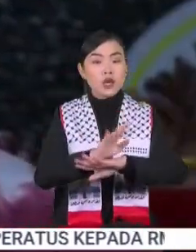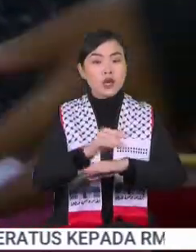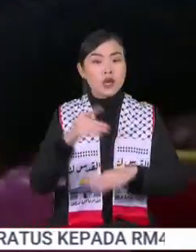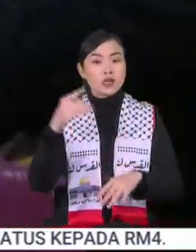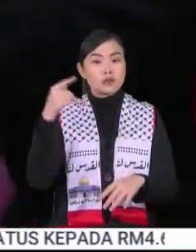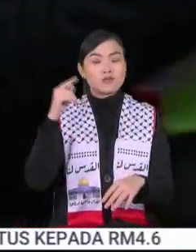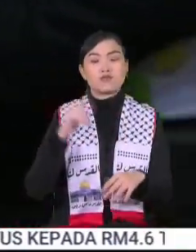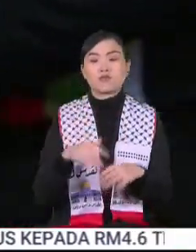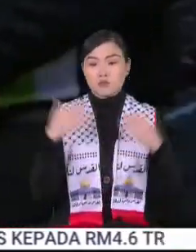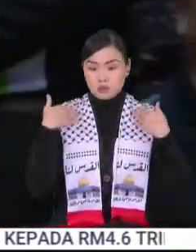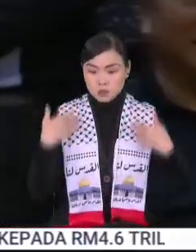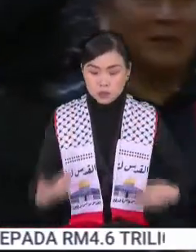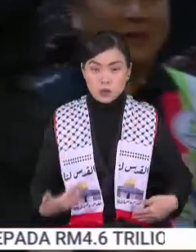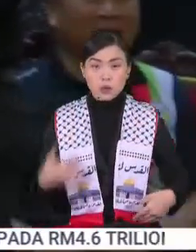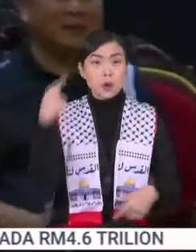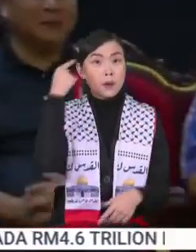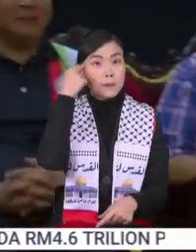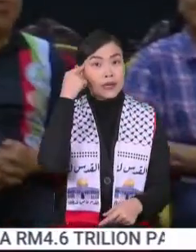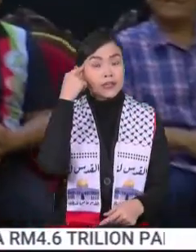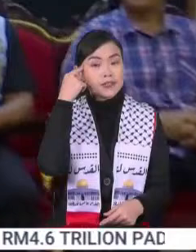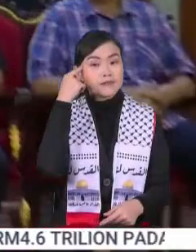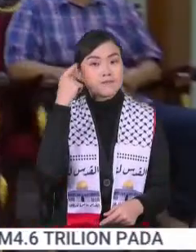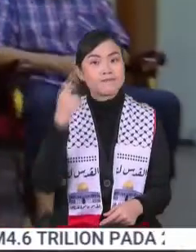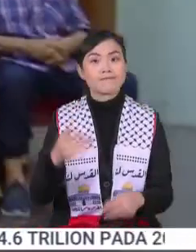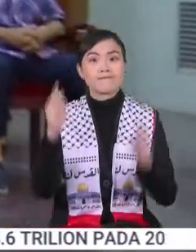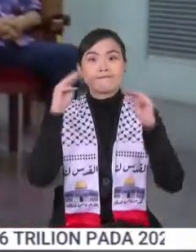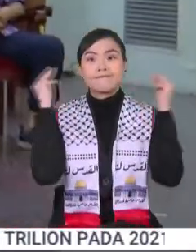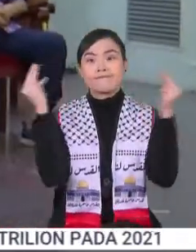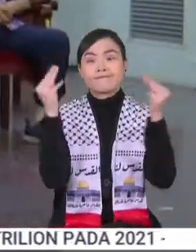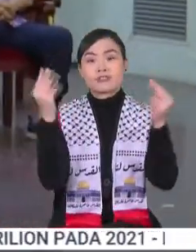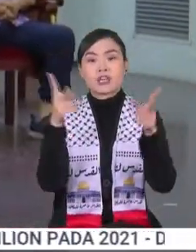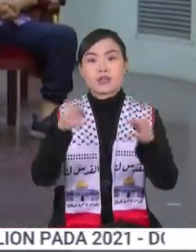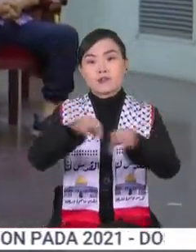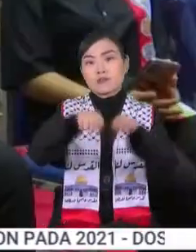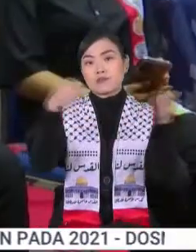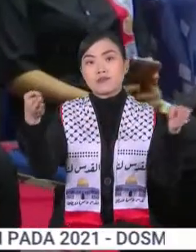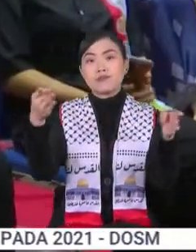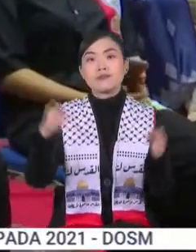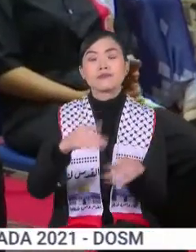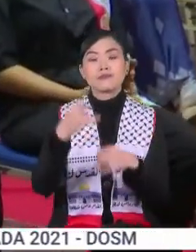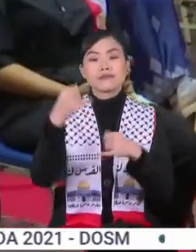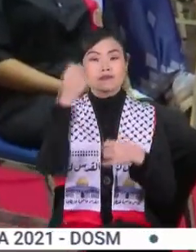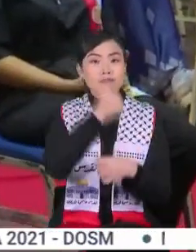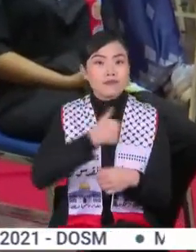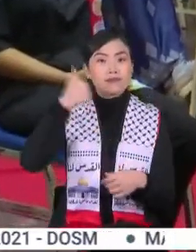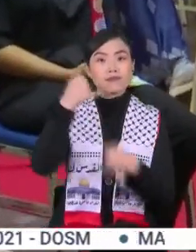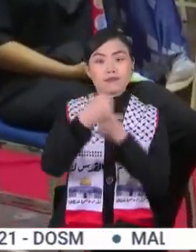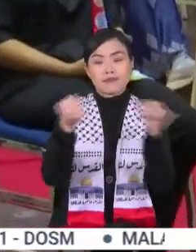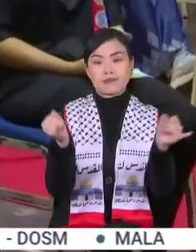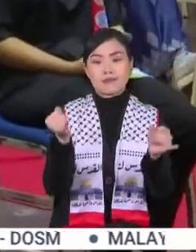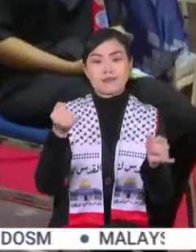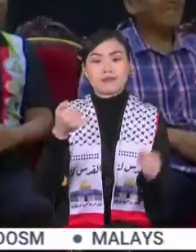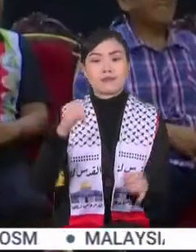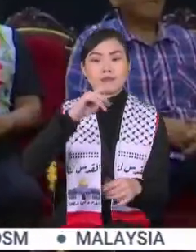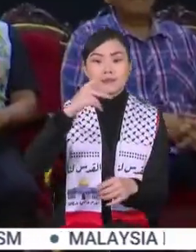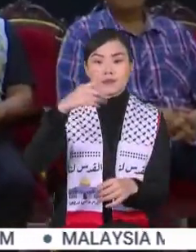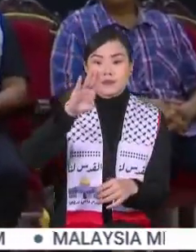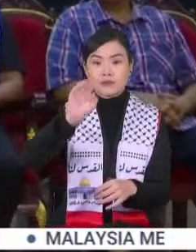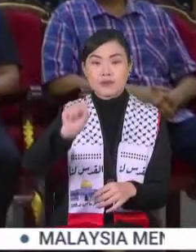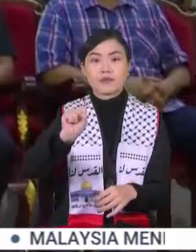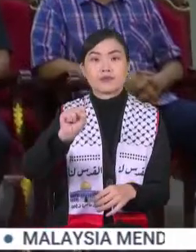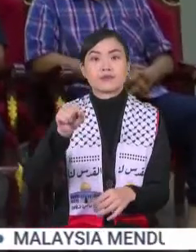Majlis pentalehan itu disempurnakan oleh pengarah jabatan belia dan sukan Labuan bertempat di dewan utama UMS kampus